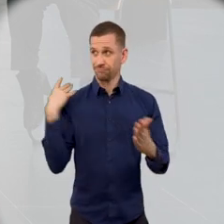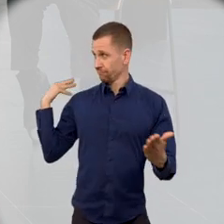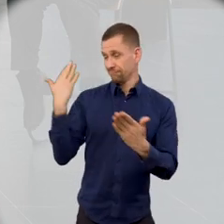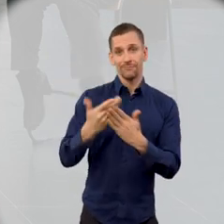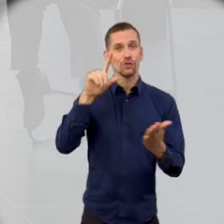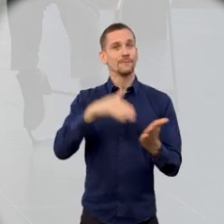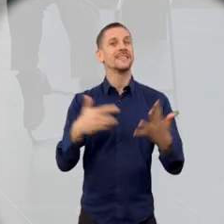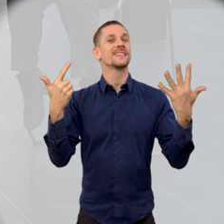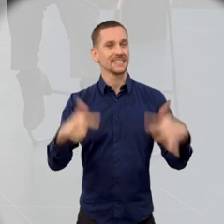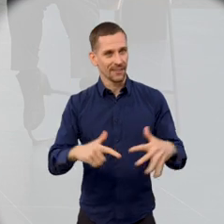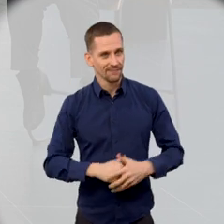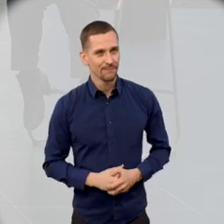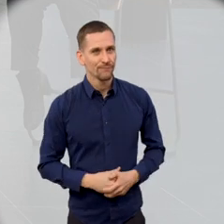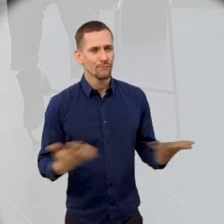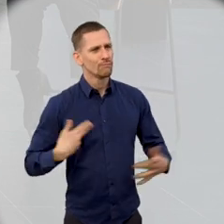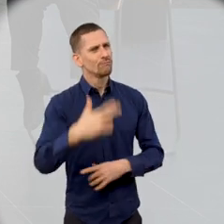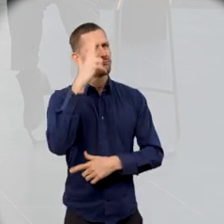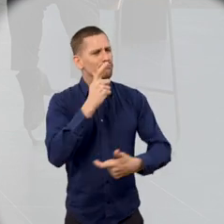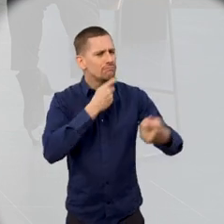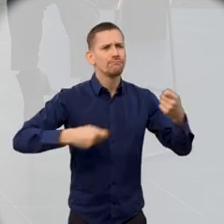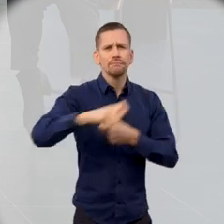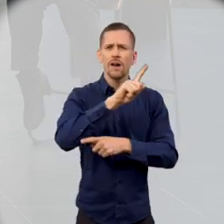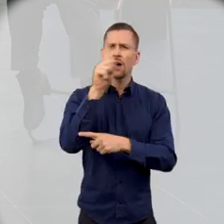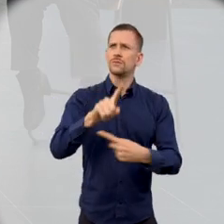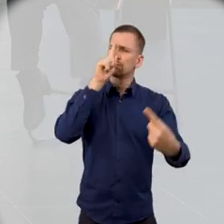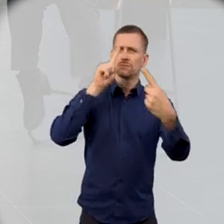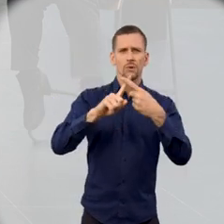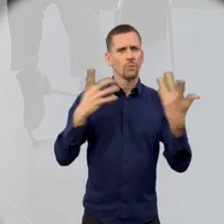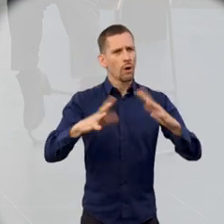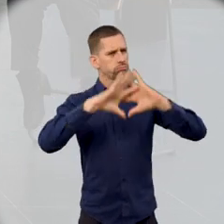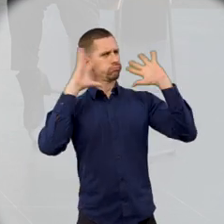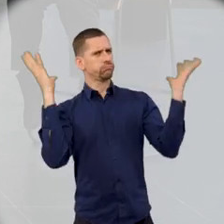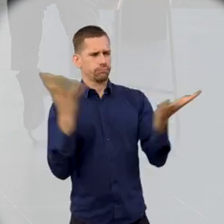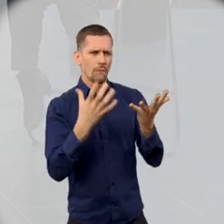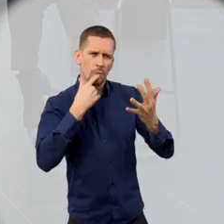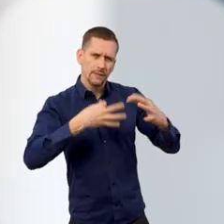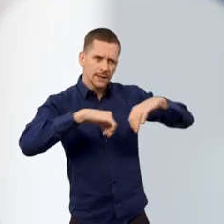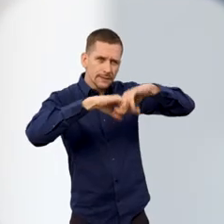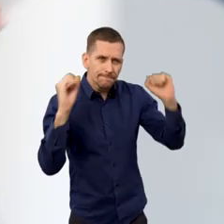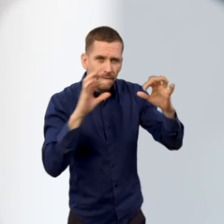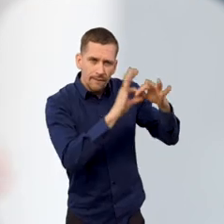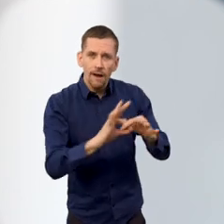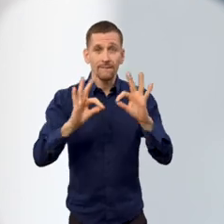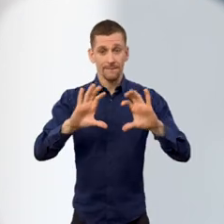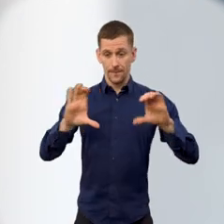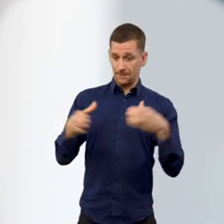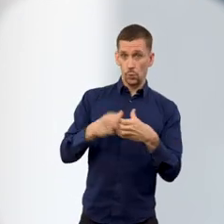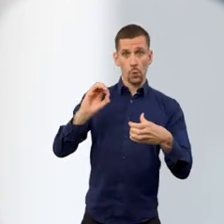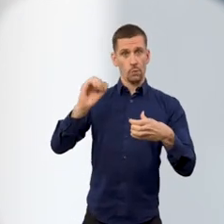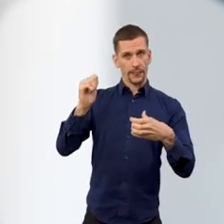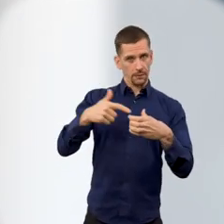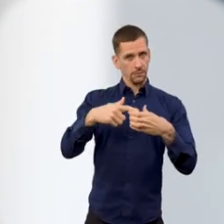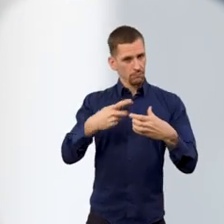aborder une question de genre, puisque vous vous attelez donc chacun à rendre les formations au numérique le plus accessible possible, mais la place des